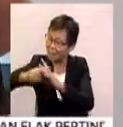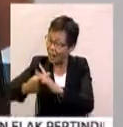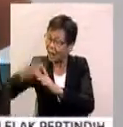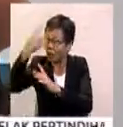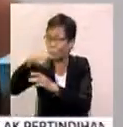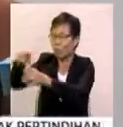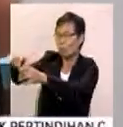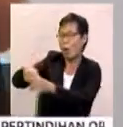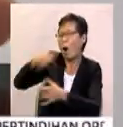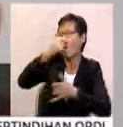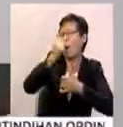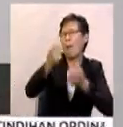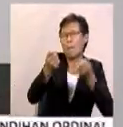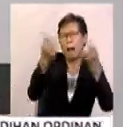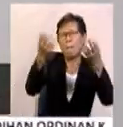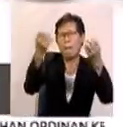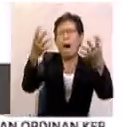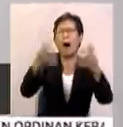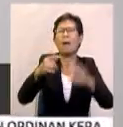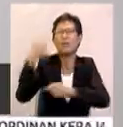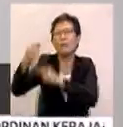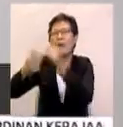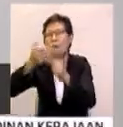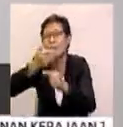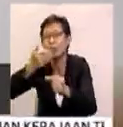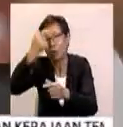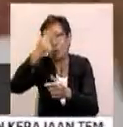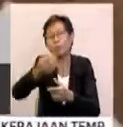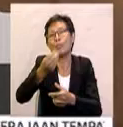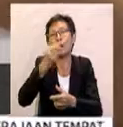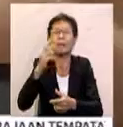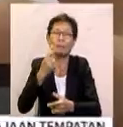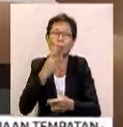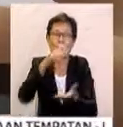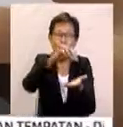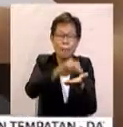untuk menarik minat lebih ramai generasi.